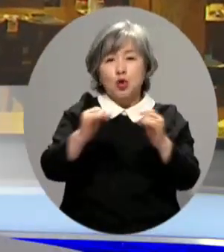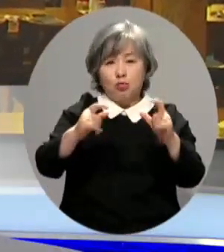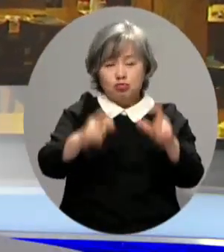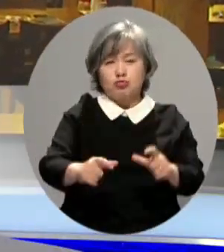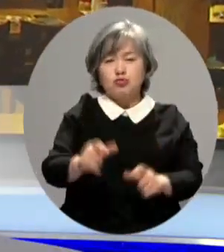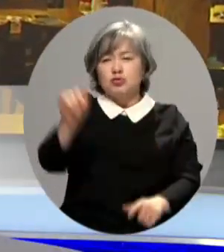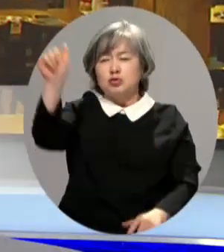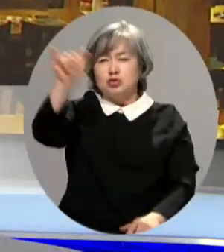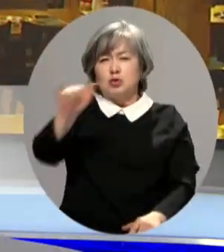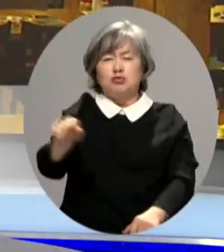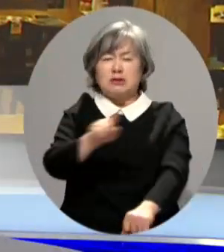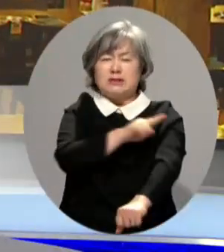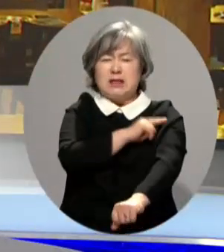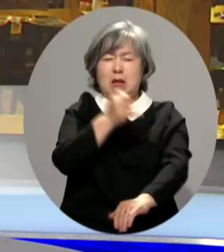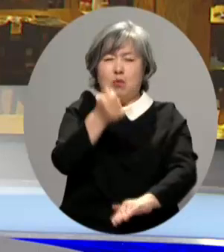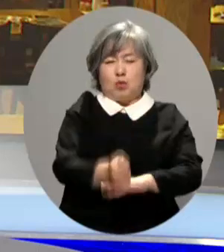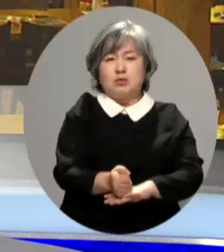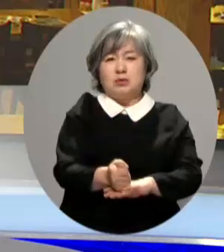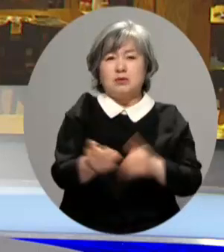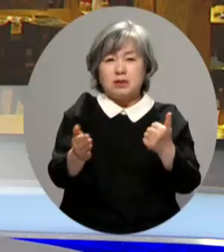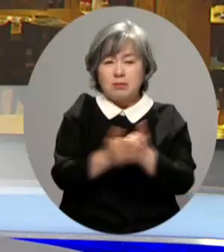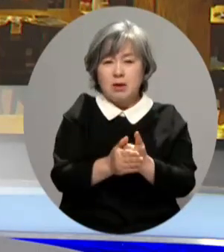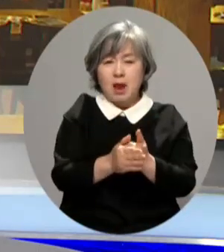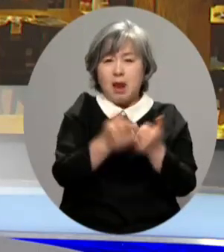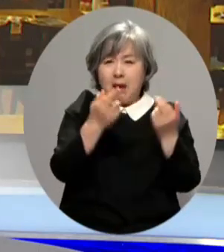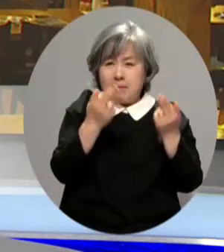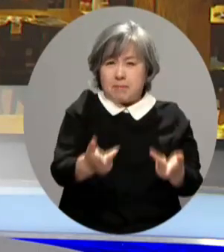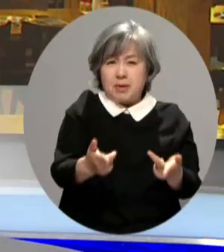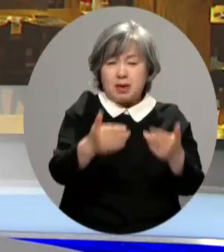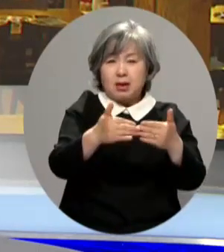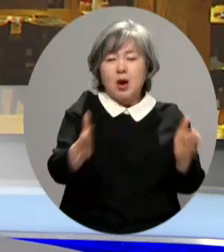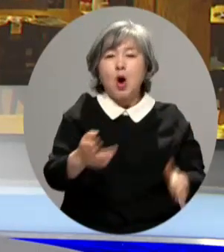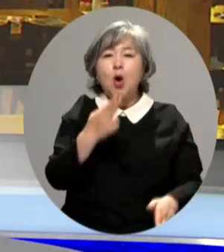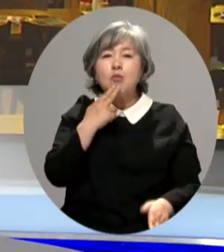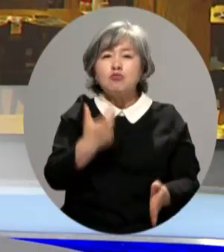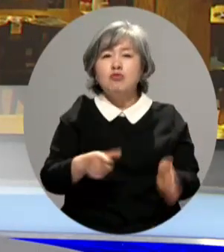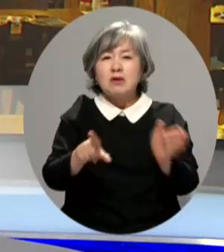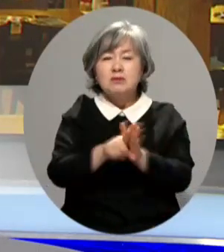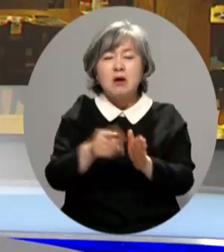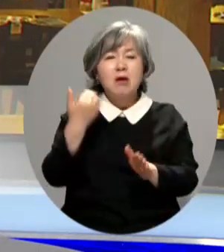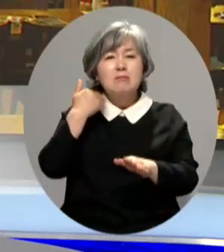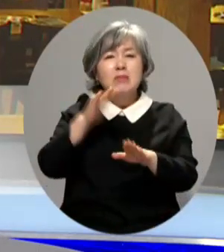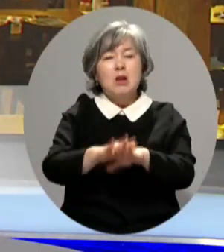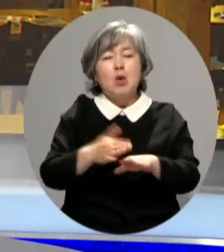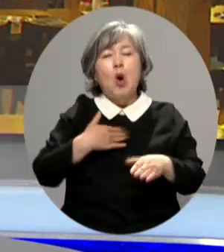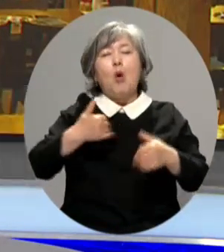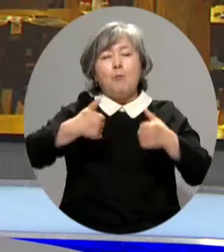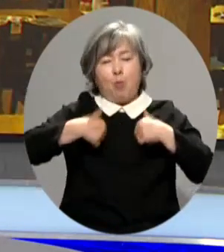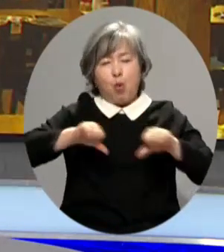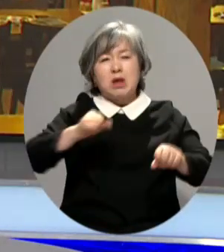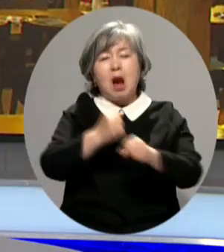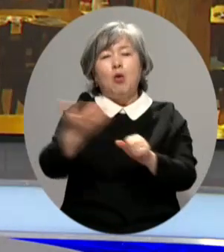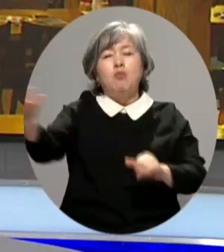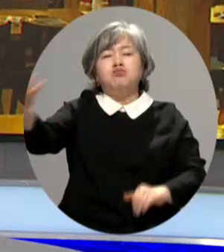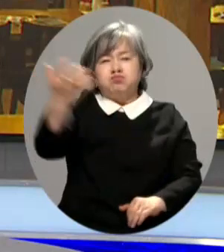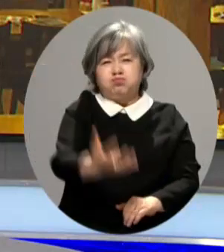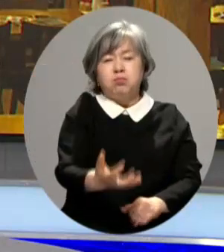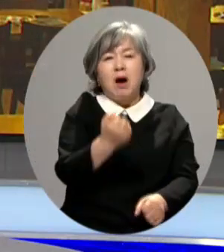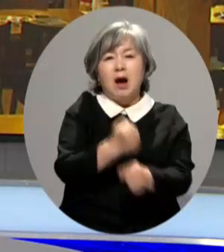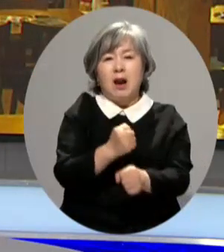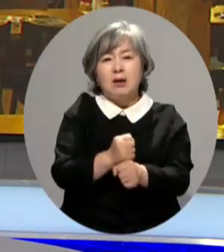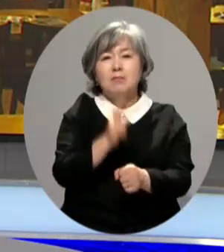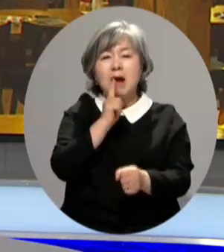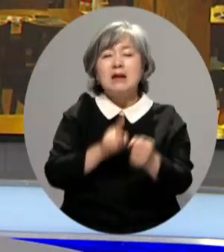수준의 하락폭을 보였는데 공시를 없애기 위해 일정 기간은 아예 임대료를 포기하겠다는 건물주도 늘어나고